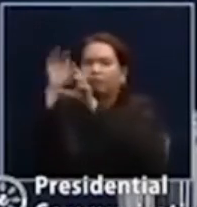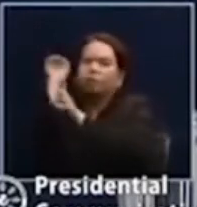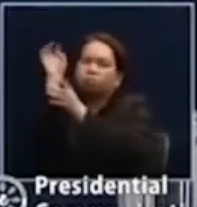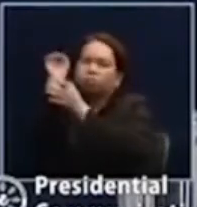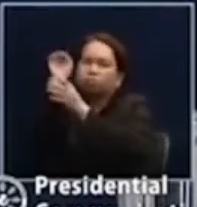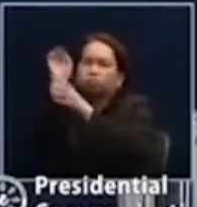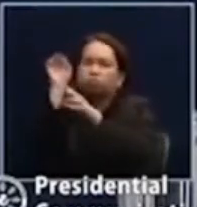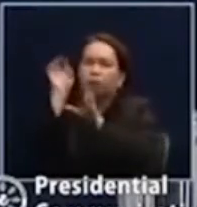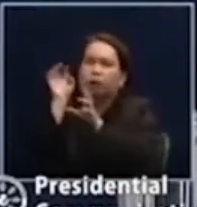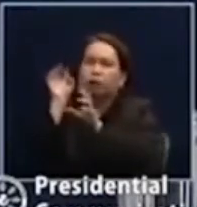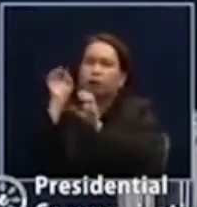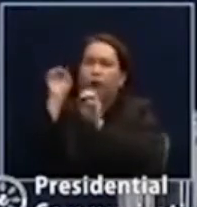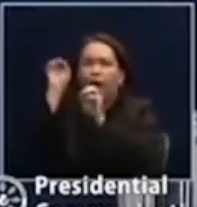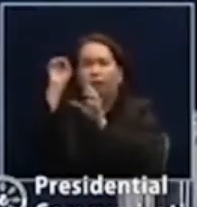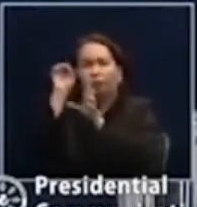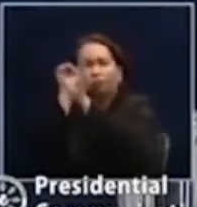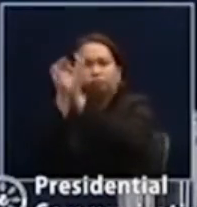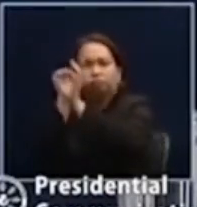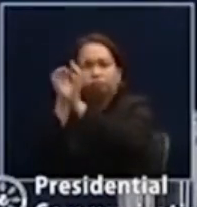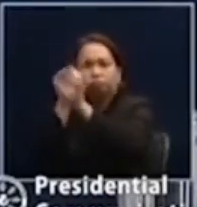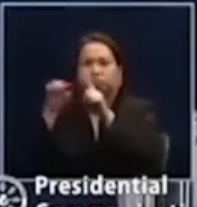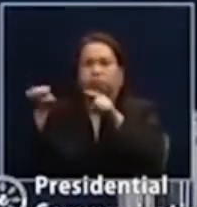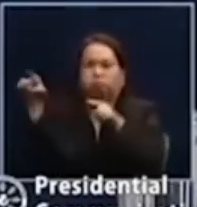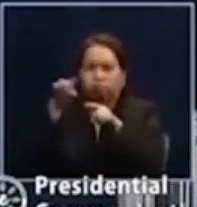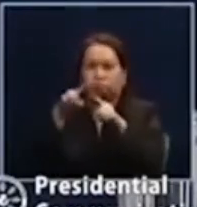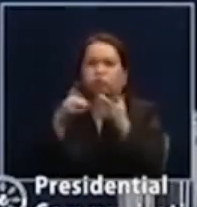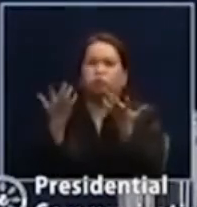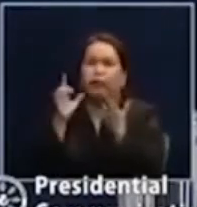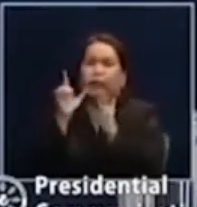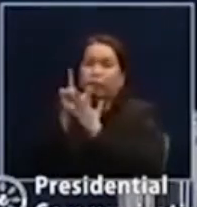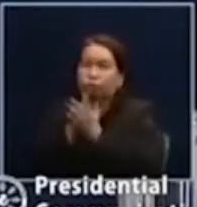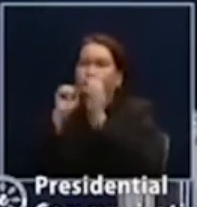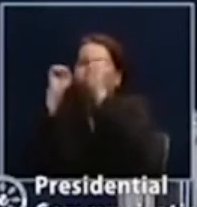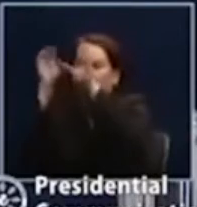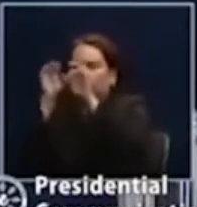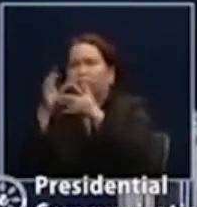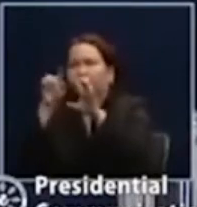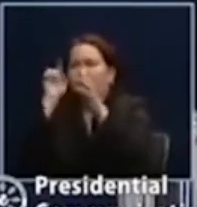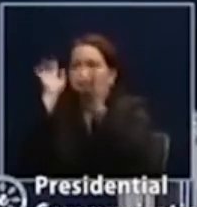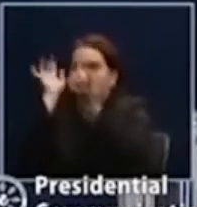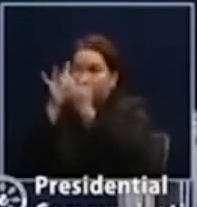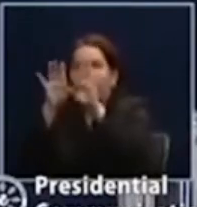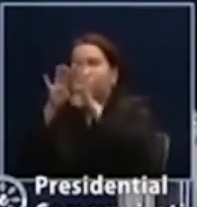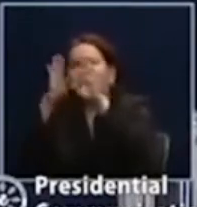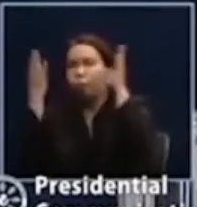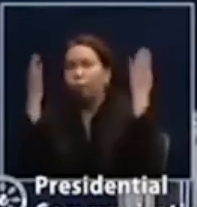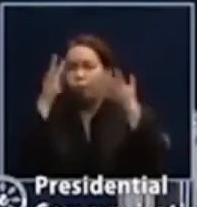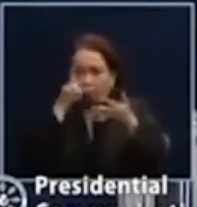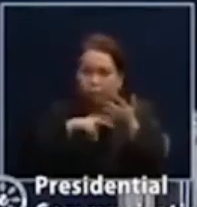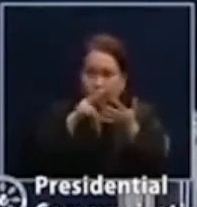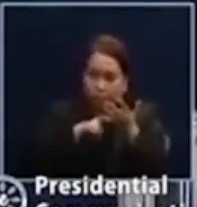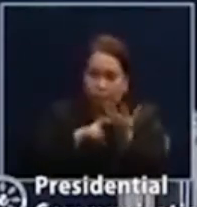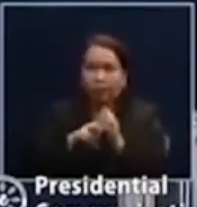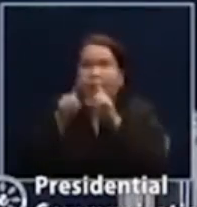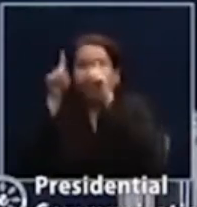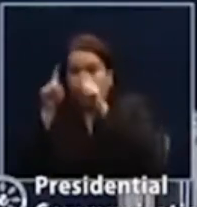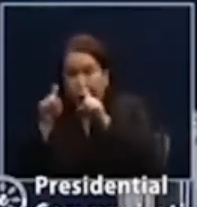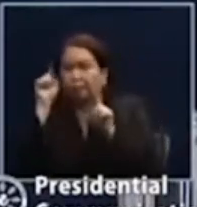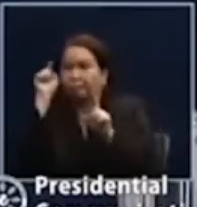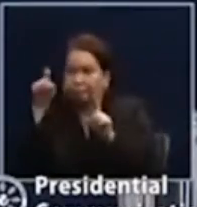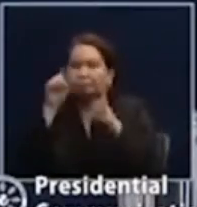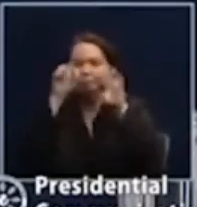eskwela. Gusto kitang damayan sa mga gabing nahihirapan ka sa matematika. Gusto